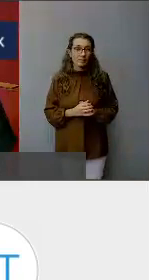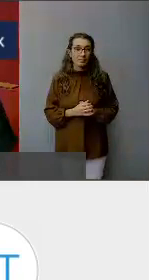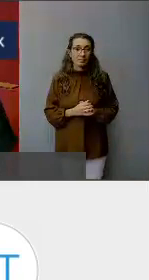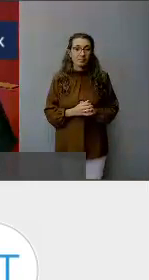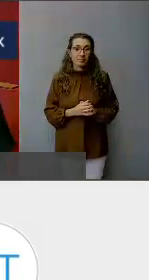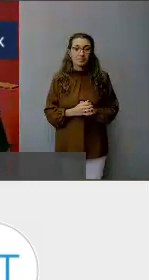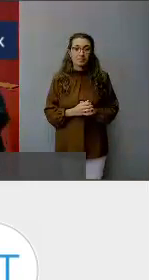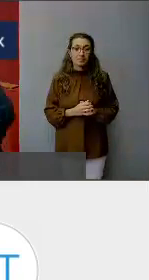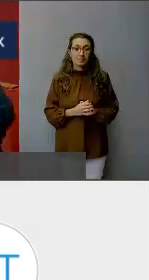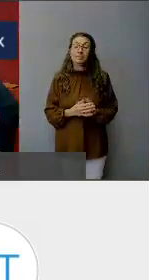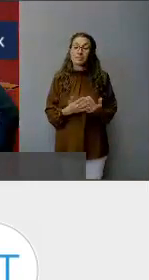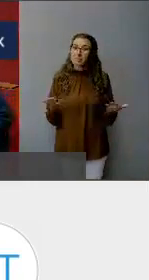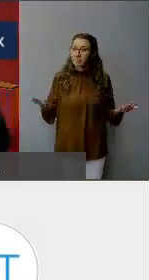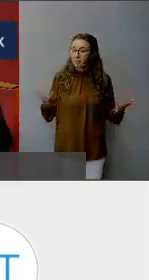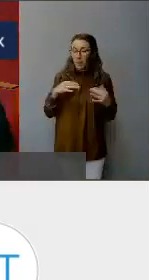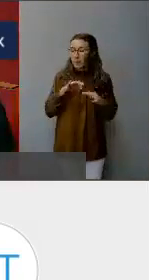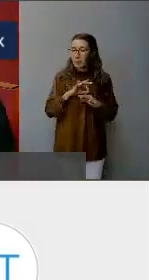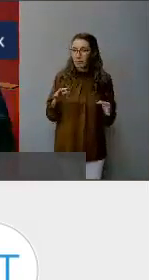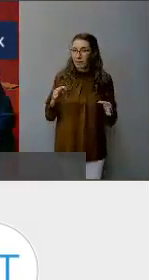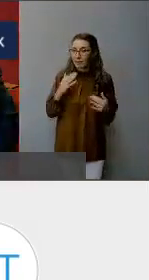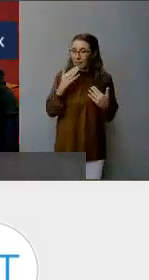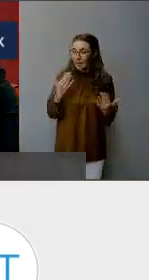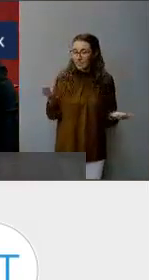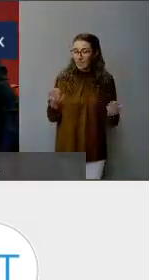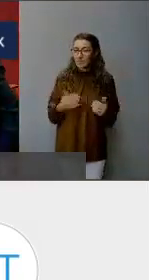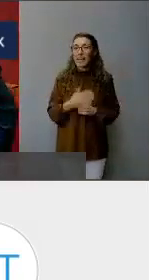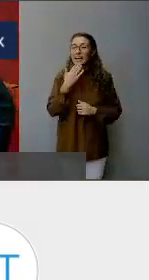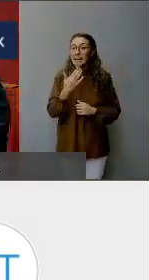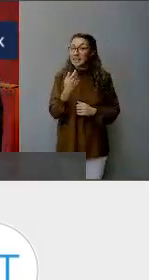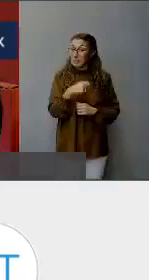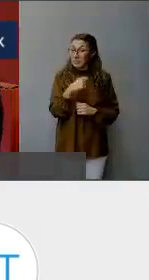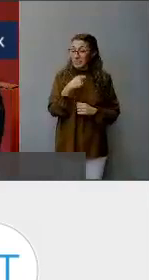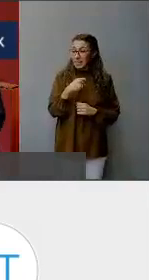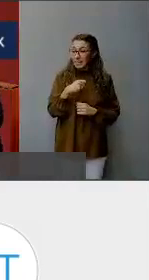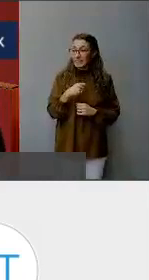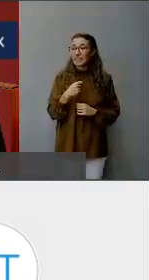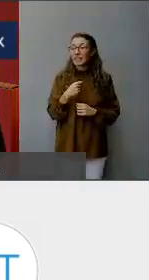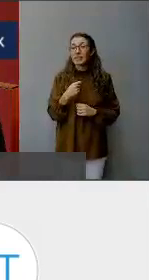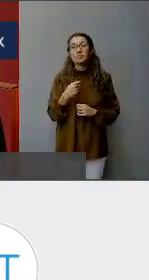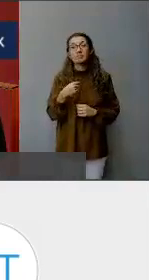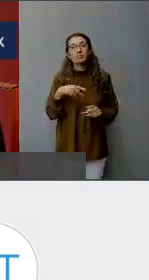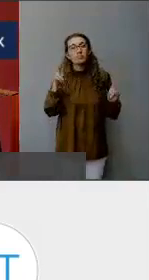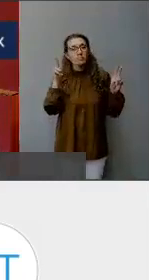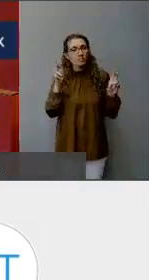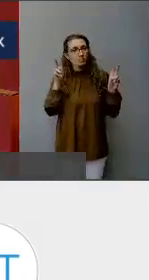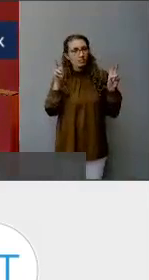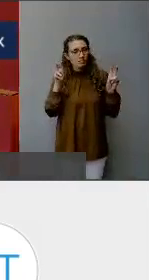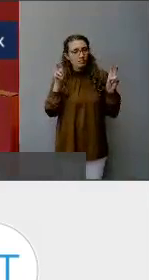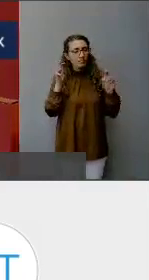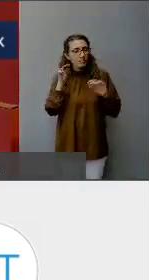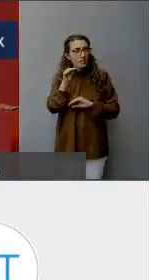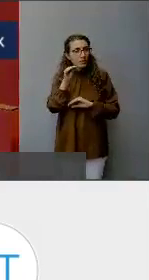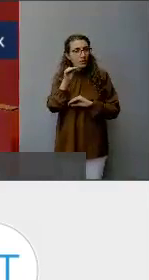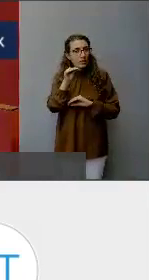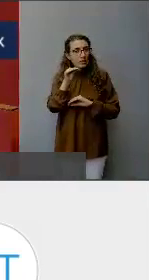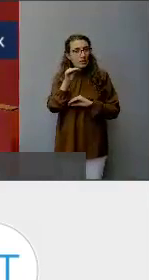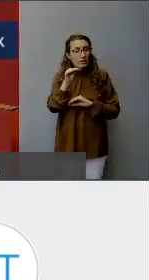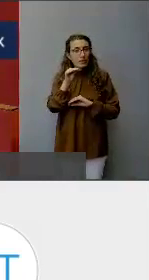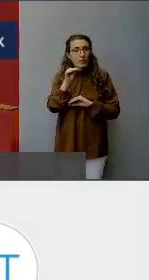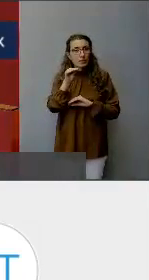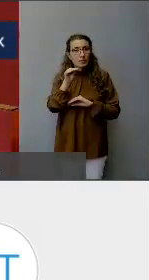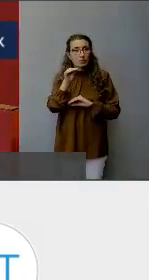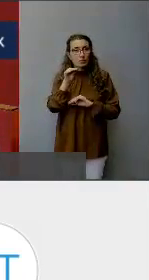ecco perché grazie grazie presidente l'oggetto di questa interrogazione è l'annosa questione